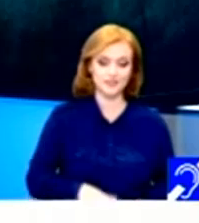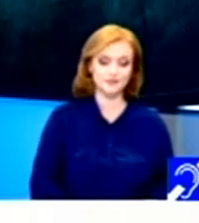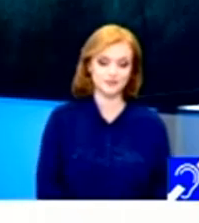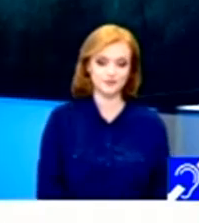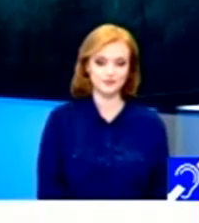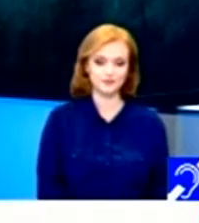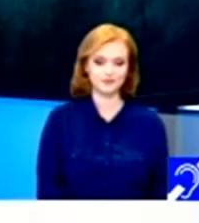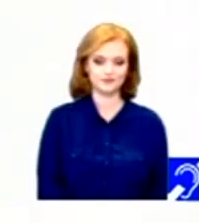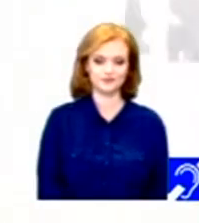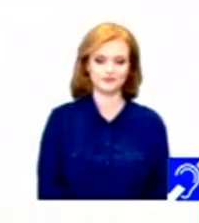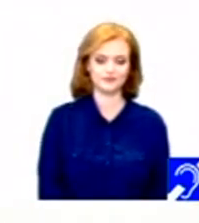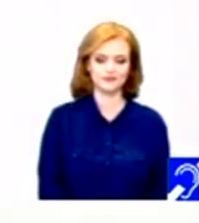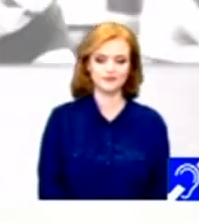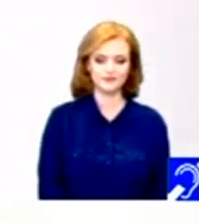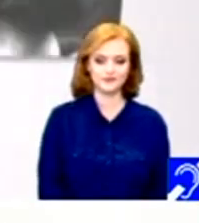elevilor.